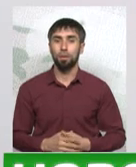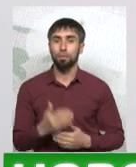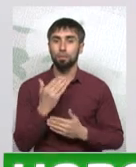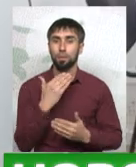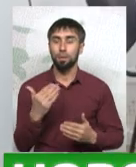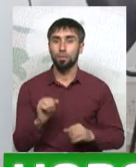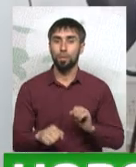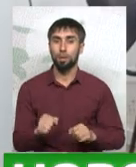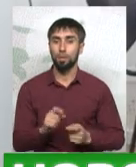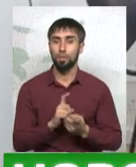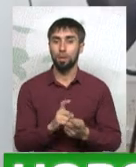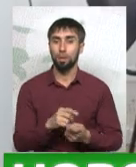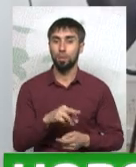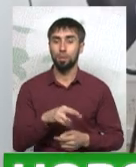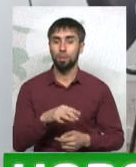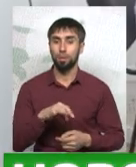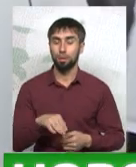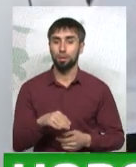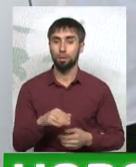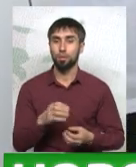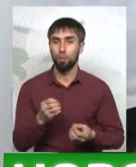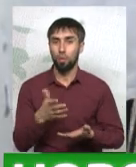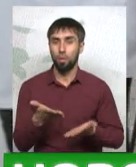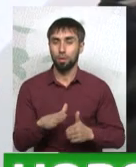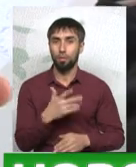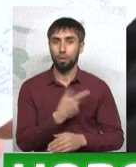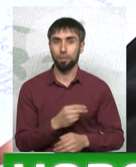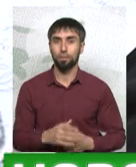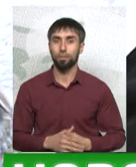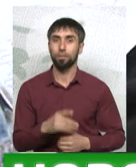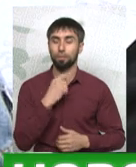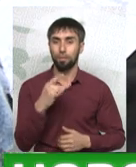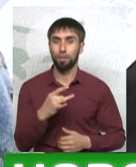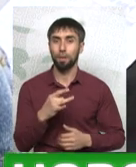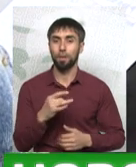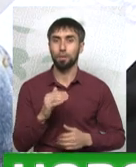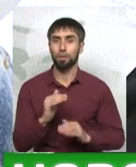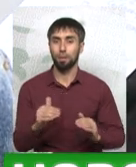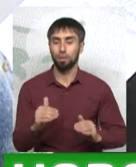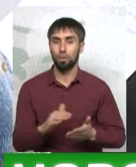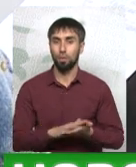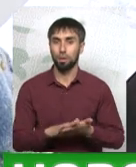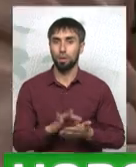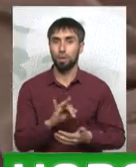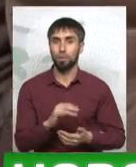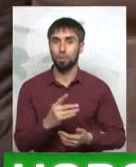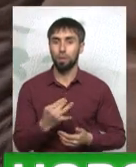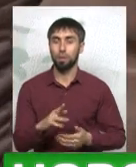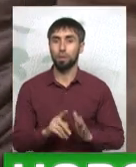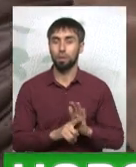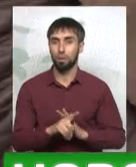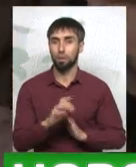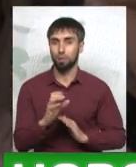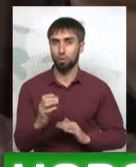Единственным способом борьбы с полиомиелитом до сих пор остается вакцинация. В Ингушетии детская подчищающая иммунизация началась